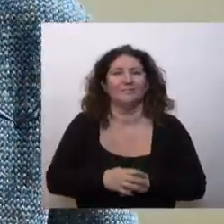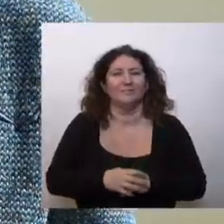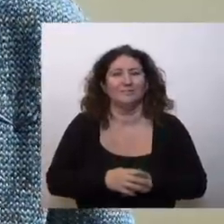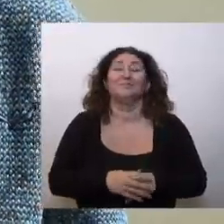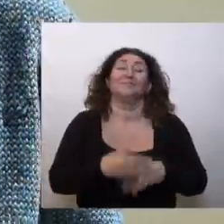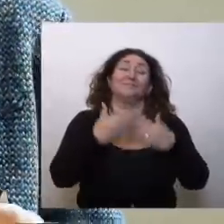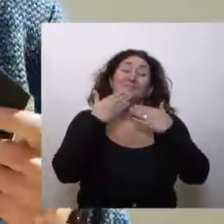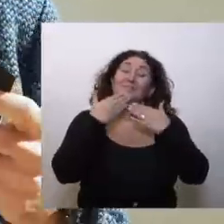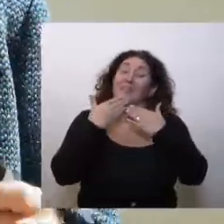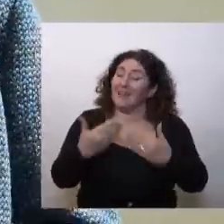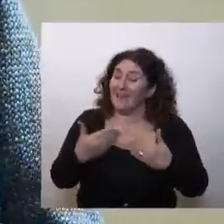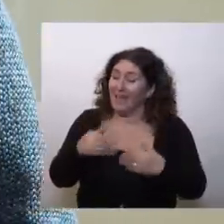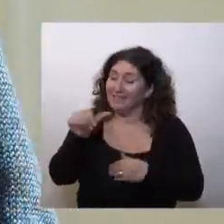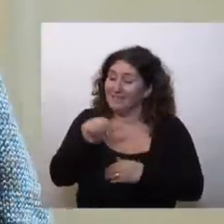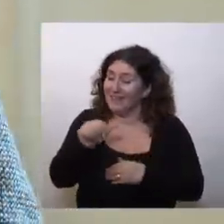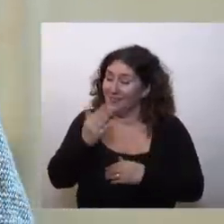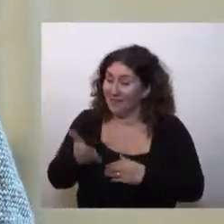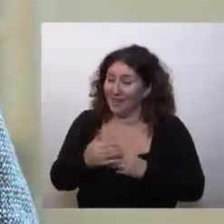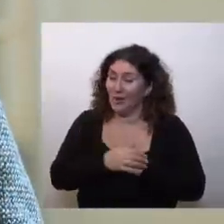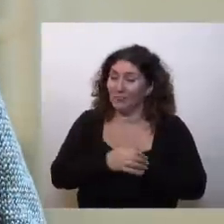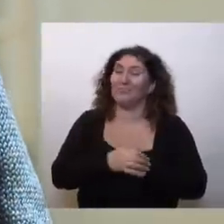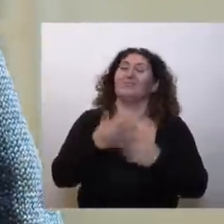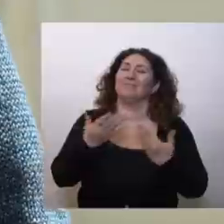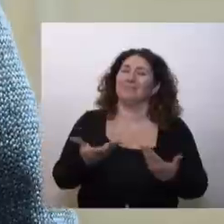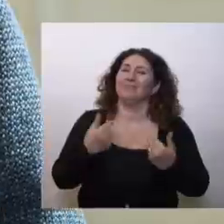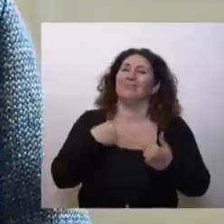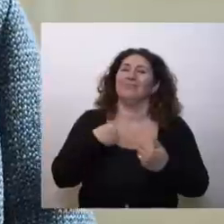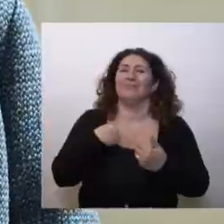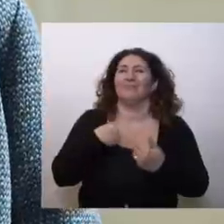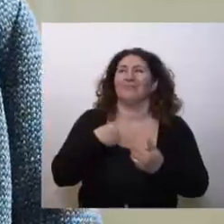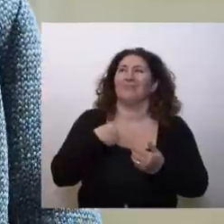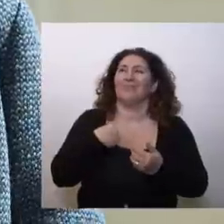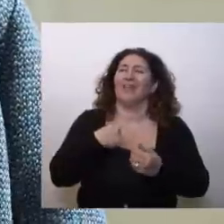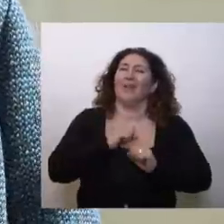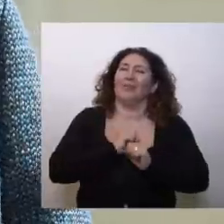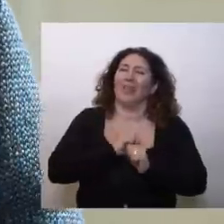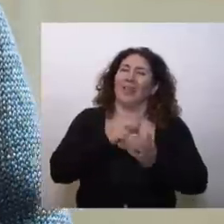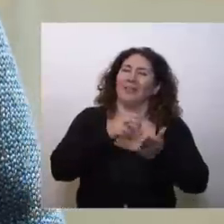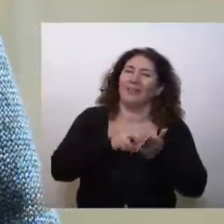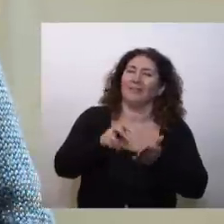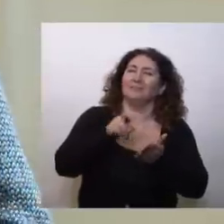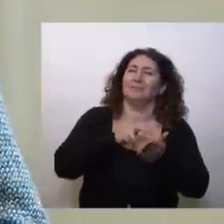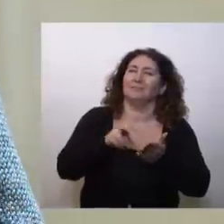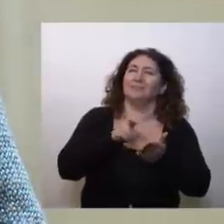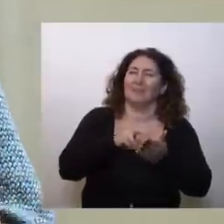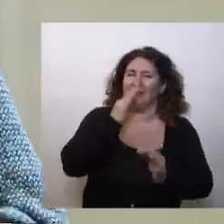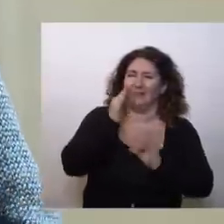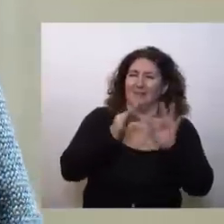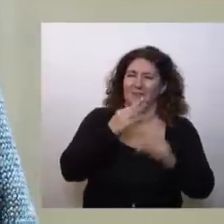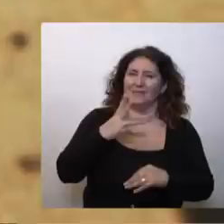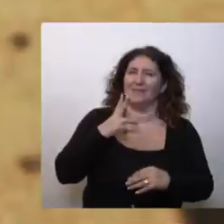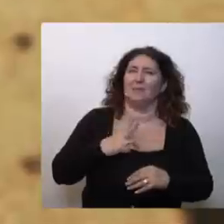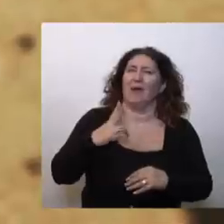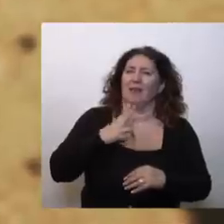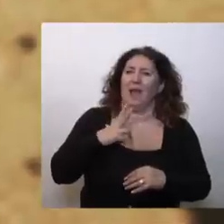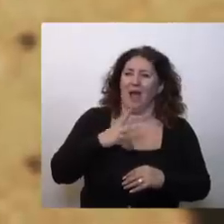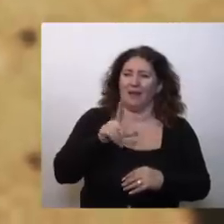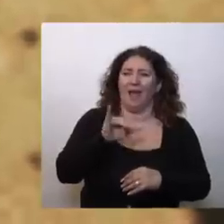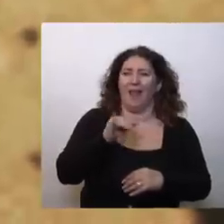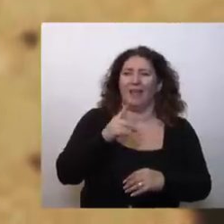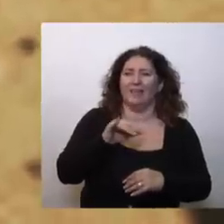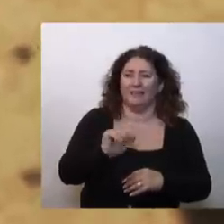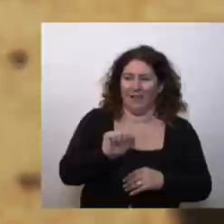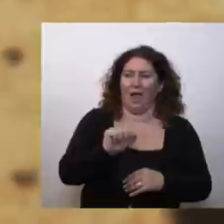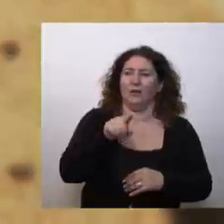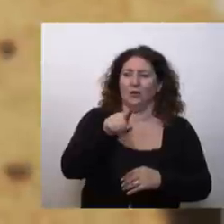Grazie Stefano. Ma camminare nella fede significa anche sperare. Lidia, cosa significa per un giovane, per te,